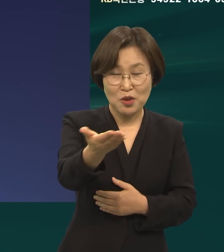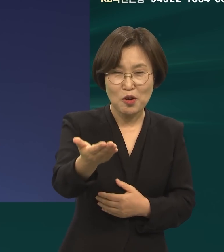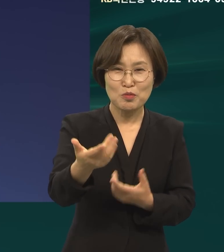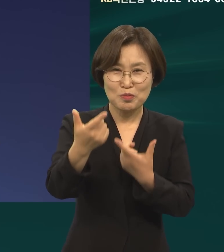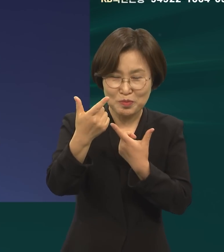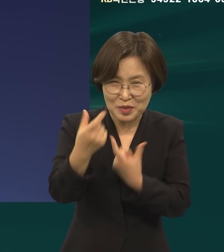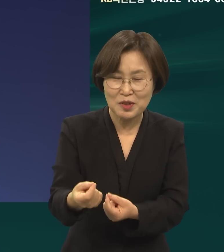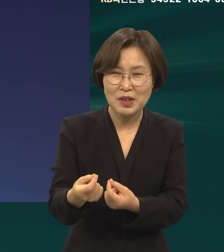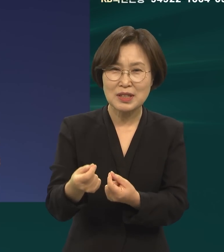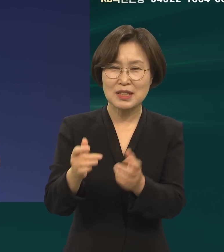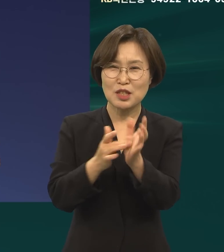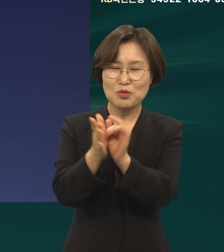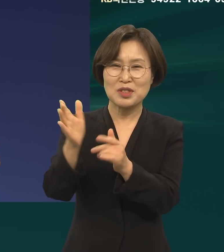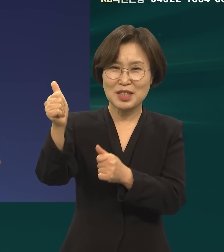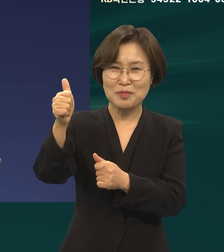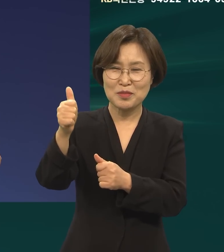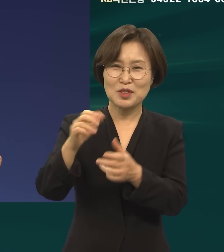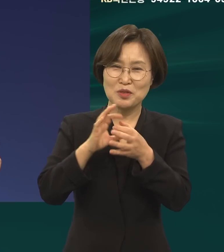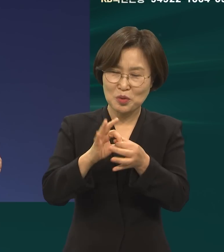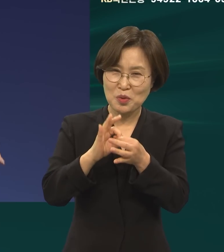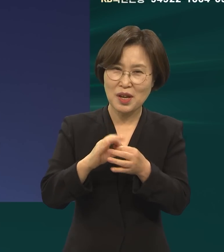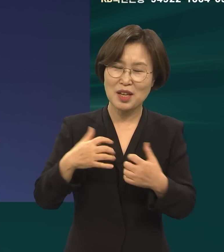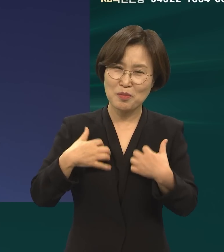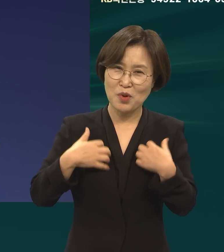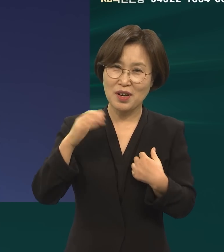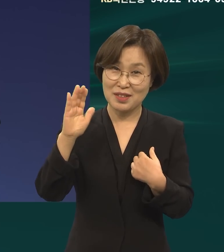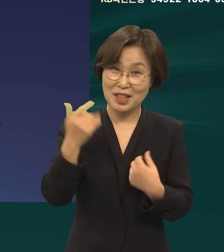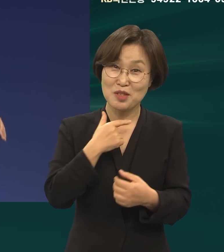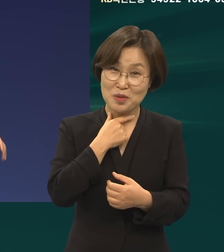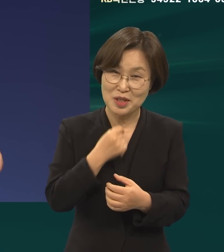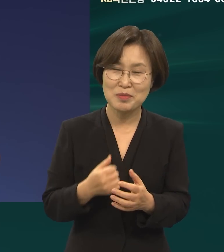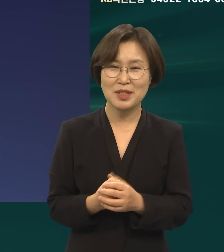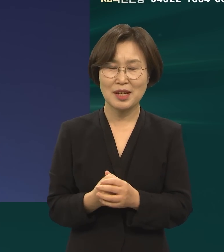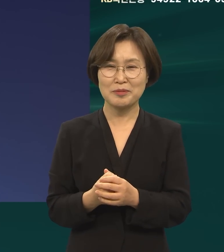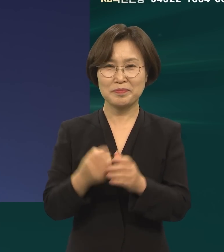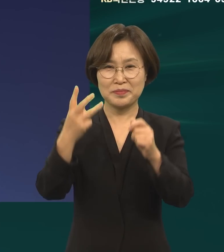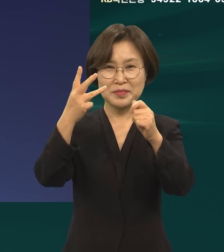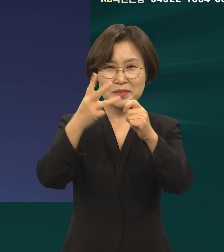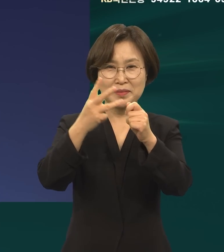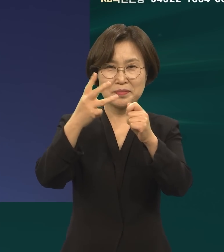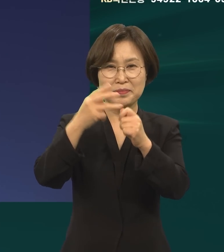이름으로 축복합니다. 세 번째 질문입니다. 이제 오늘 성경에 들어가기 위해서